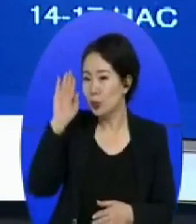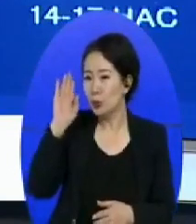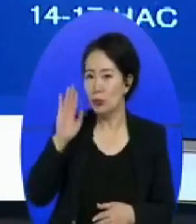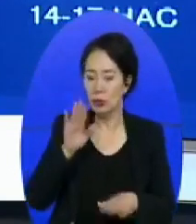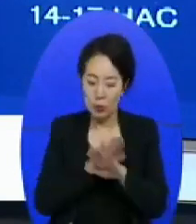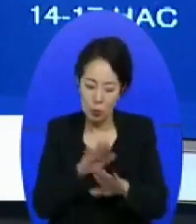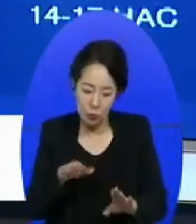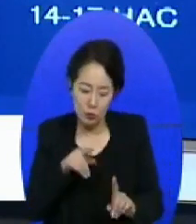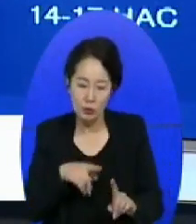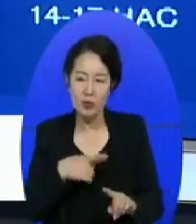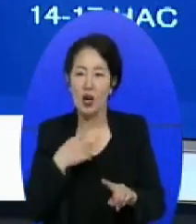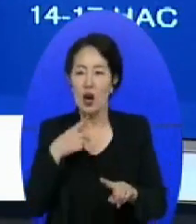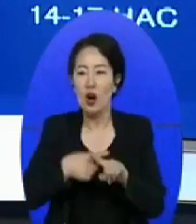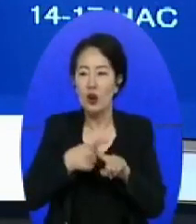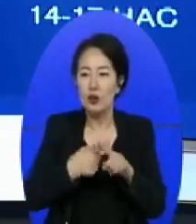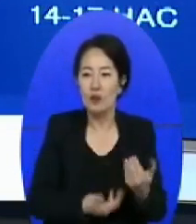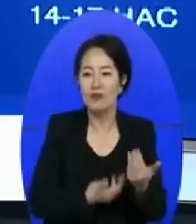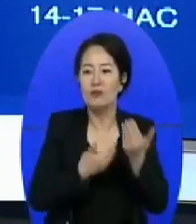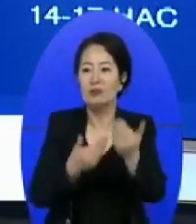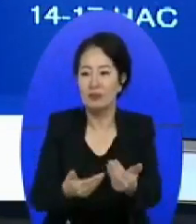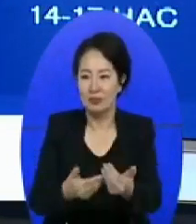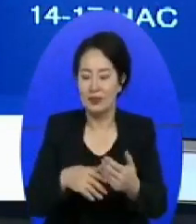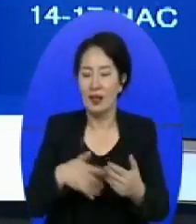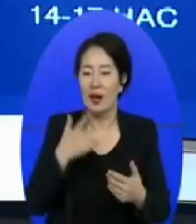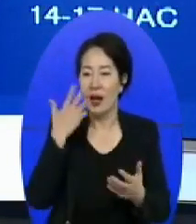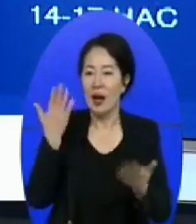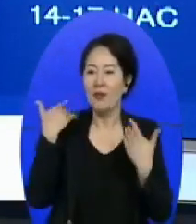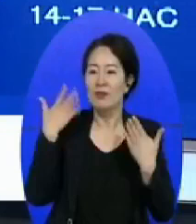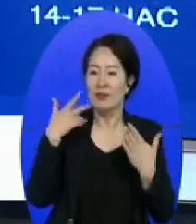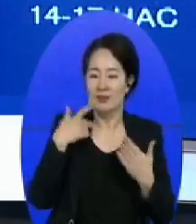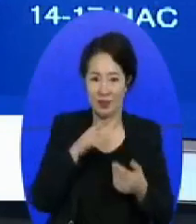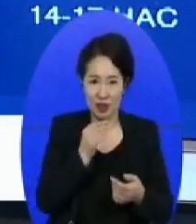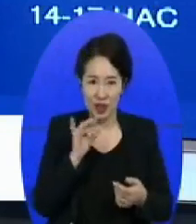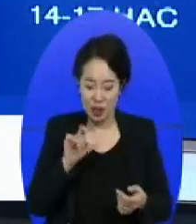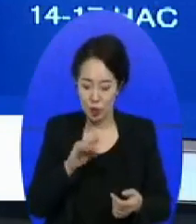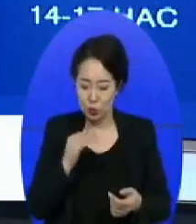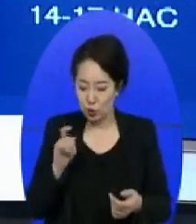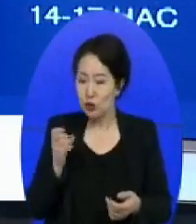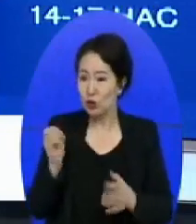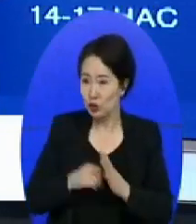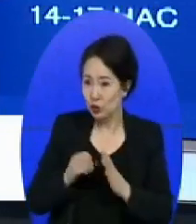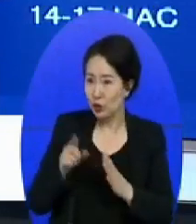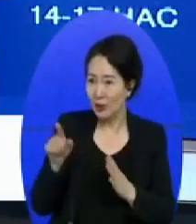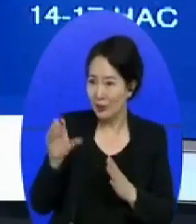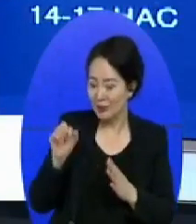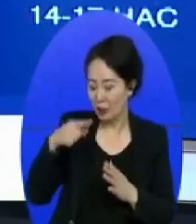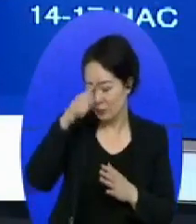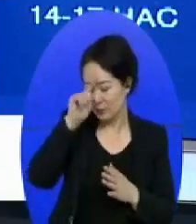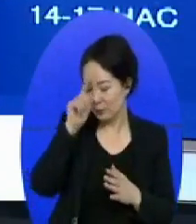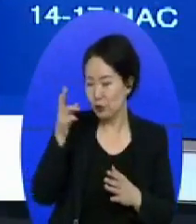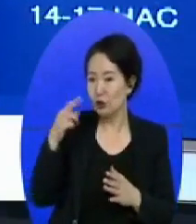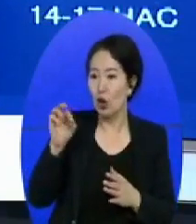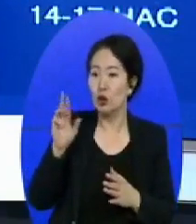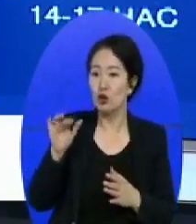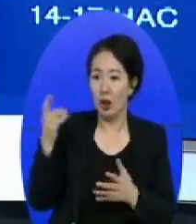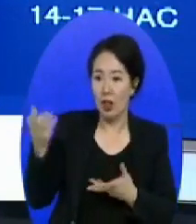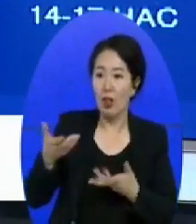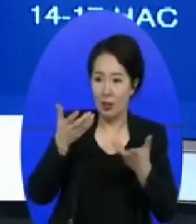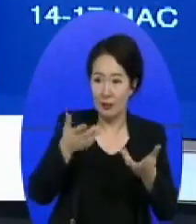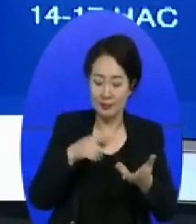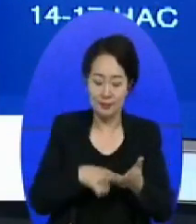эцэгчүүд маань бол хүүхдээ хөдөө гаргаж агаарт одоо чиргэжүүлэх ёстой гэдгийг сая цогцсайхан доктор бол хэлж байна. За